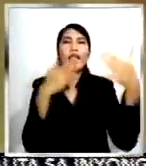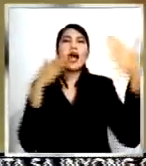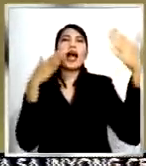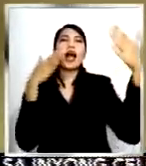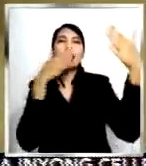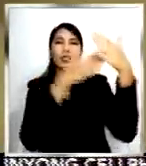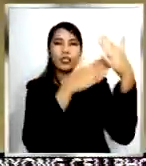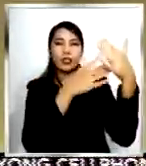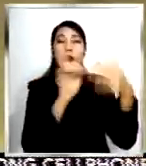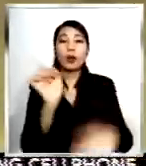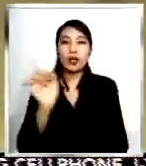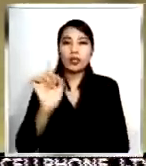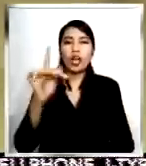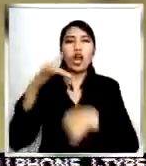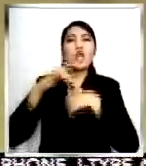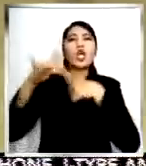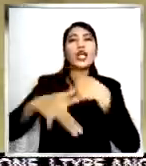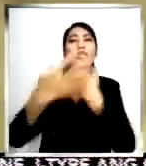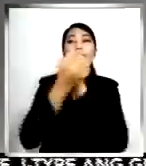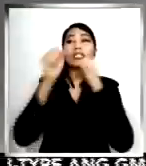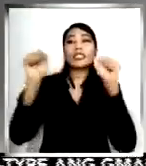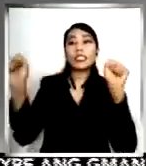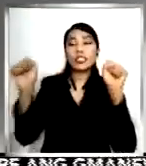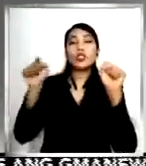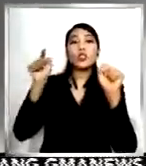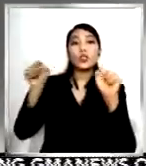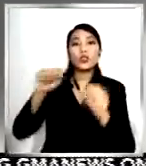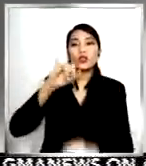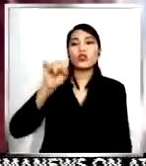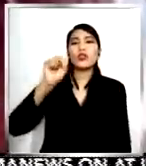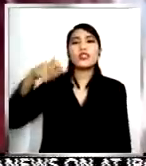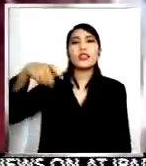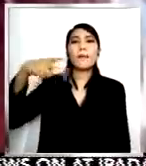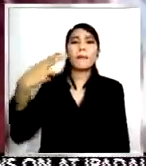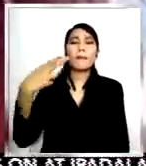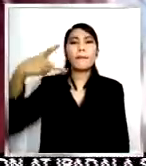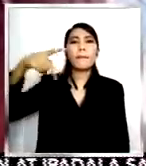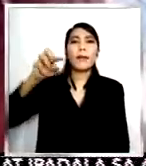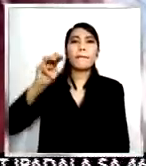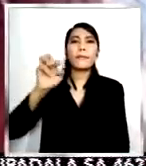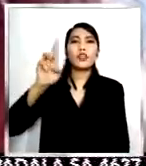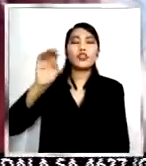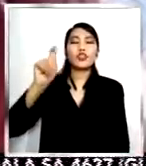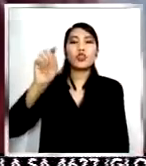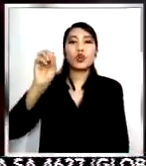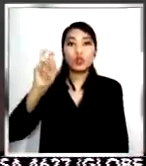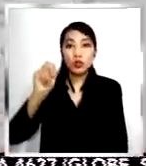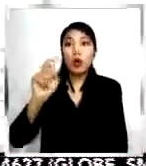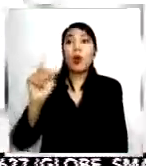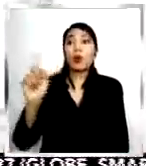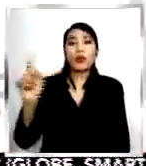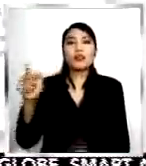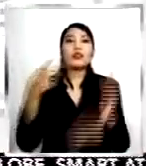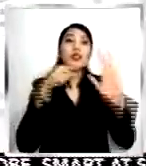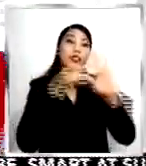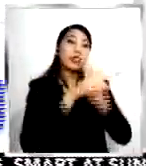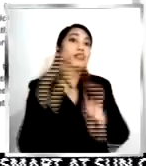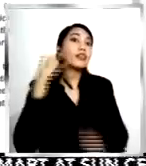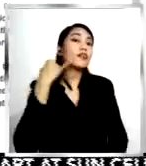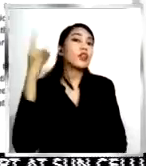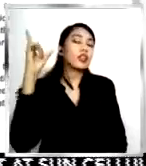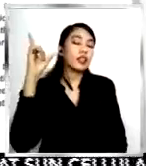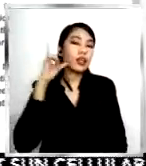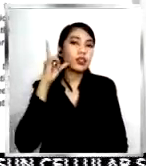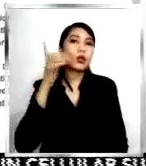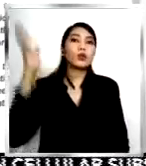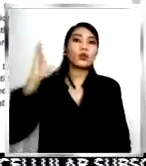Scott Pemberton na nakulong matapos mahatulan sa pagpatay kay Jennifer Laude noong 2014. Kasabay yan ang paghahain ng